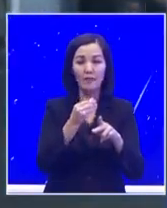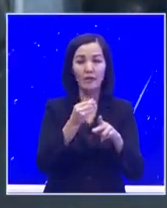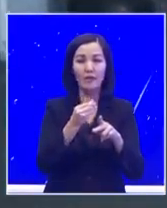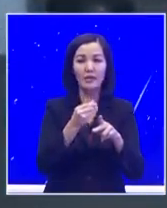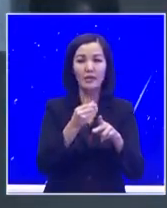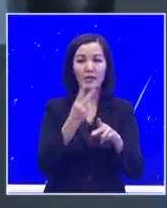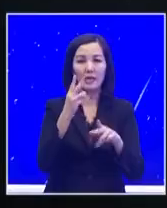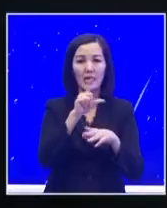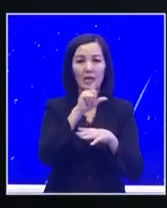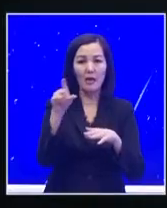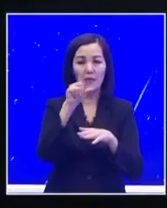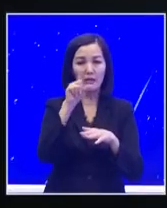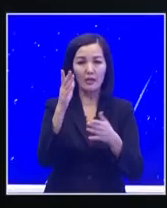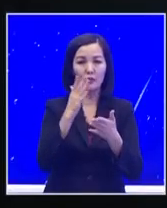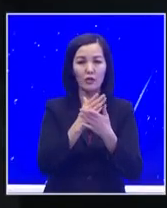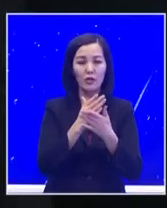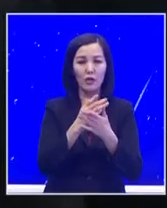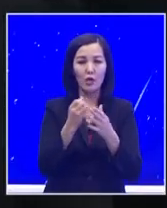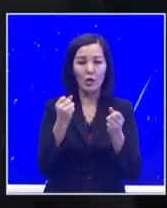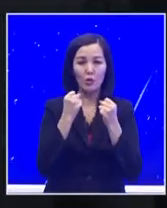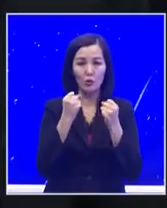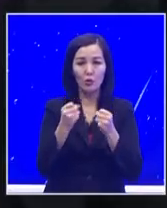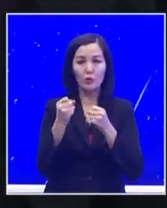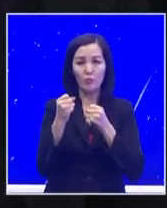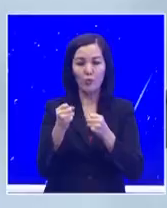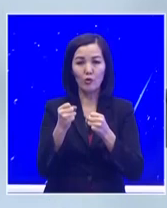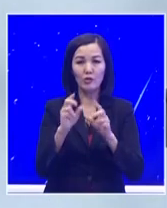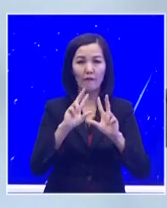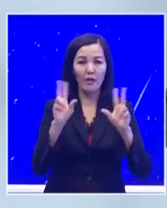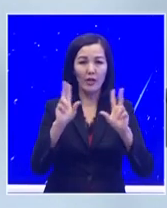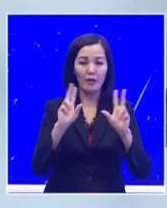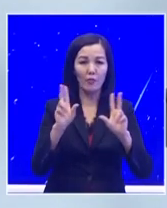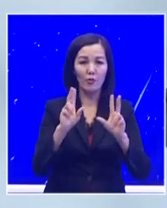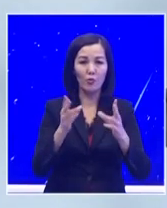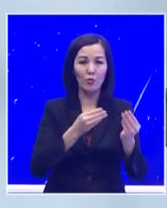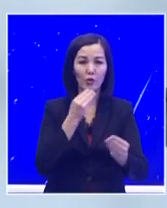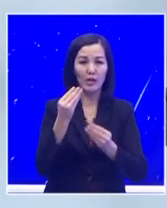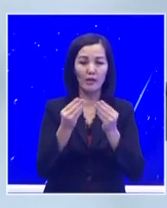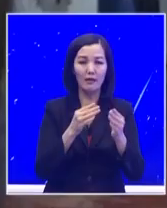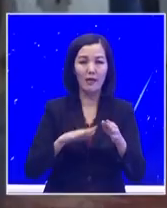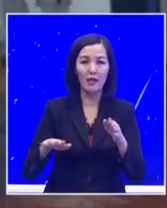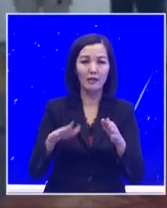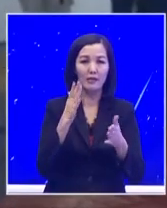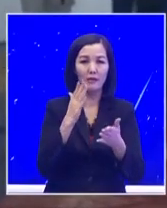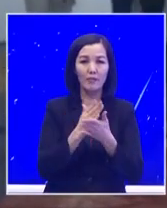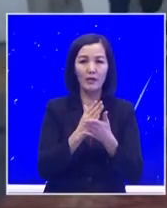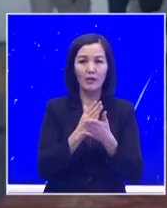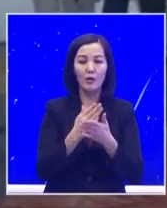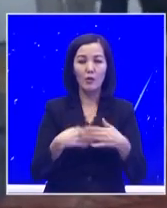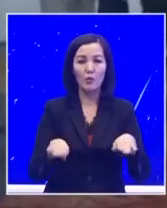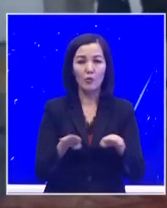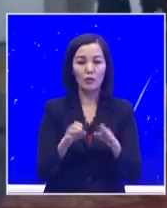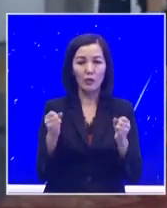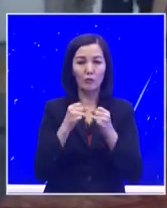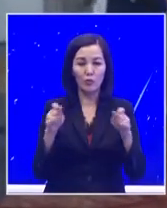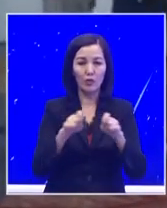тұр, екі қабаттан тұрады. Нысанда күрес пен бокс залы, волейбол, баскетбол алаңдары орналасқан. Бізге осындай спорт школы